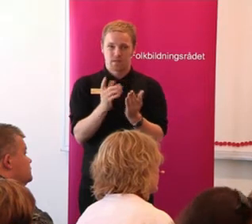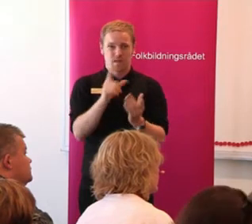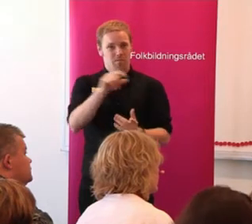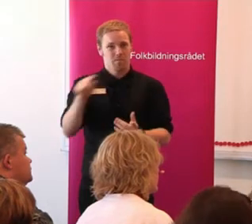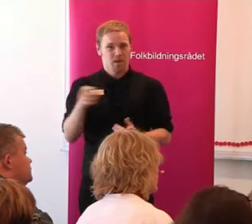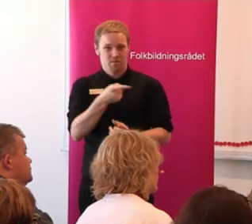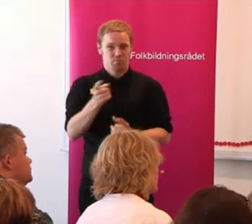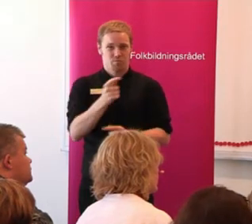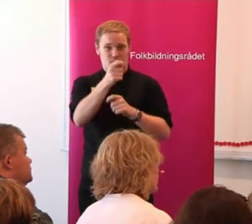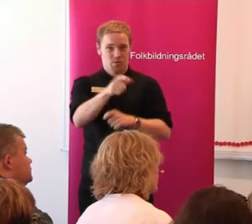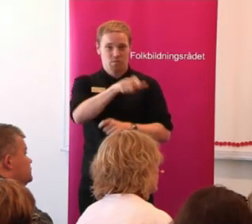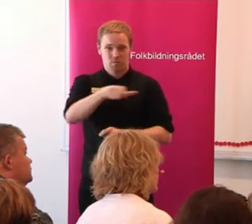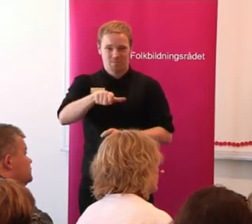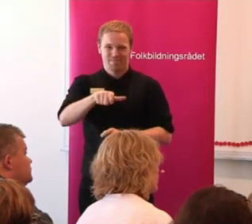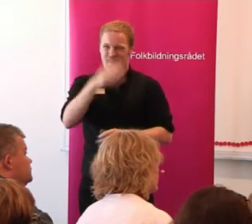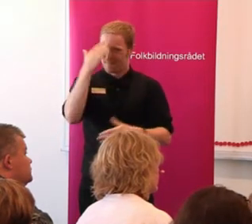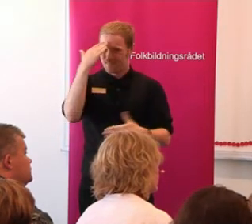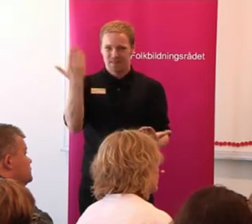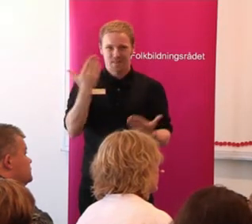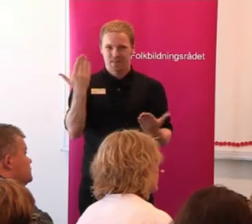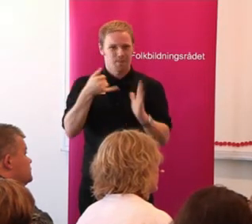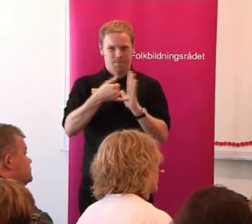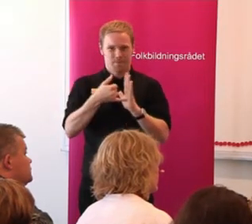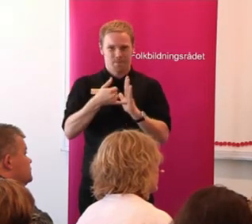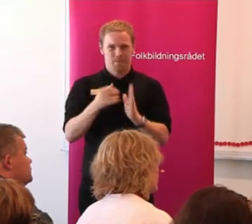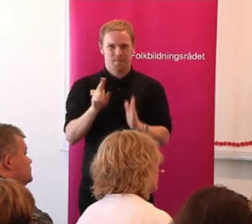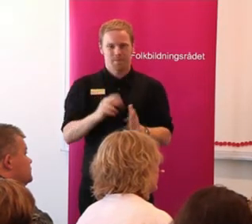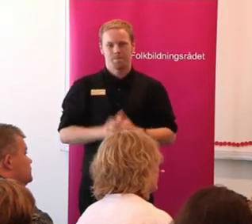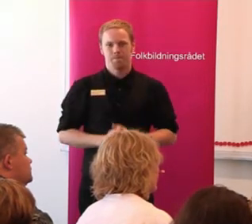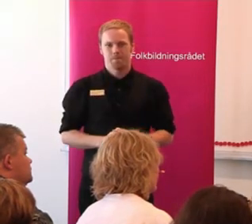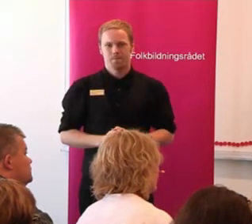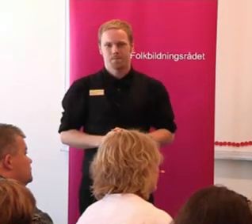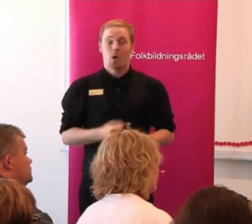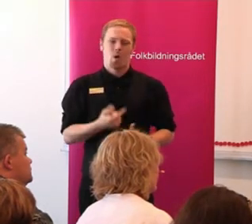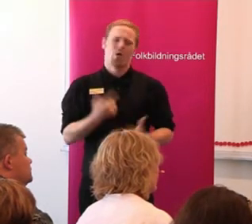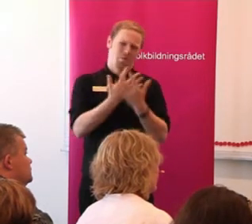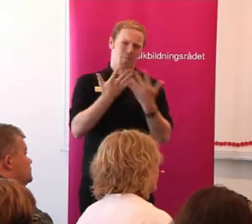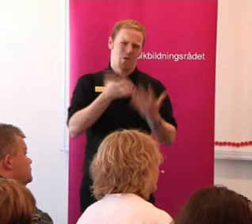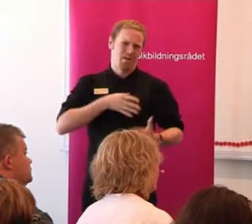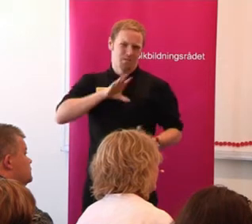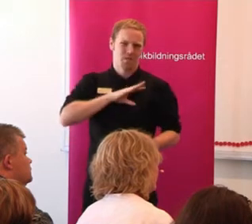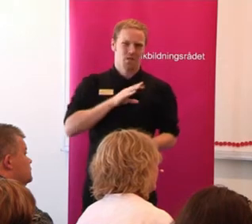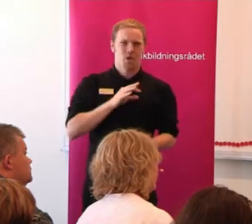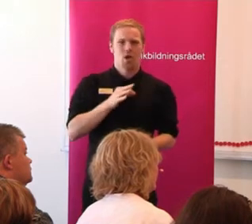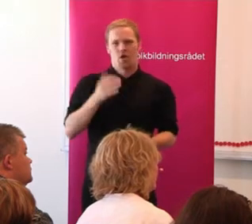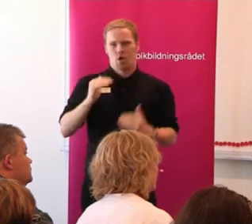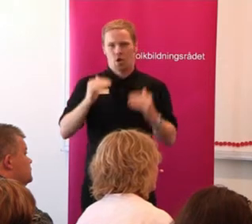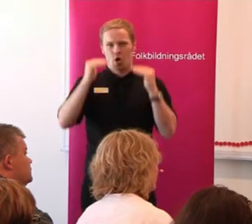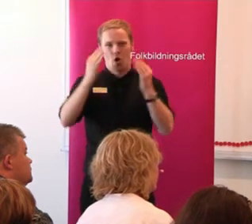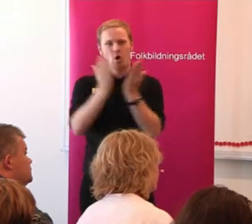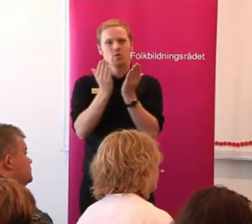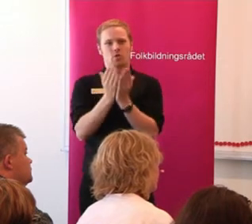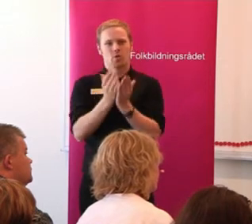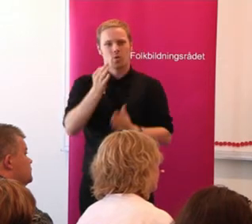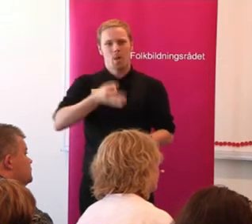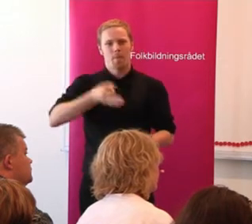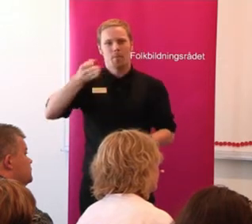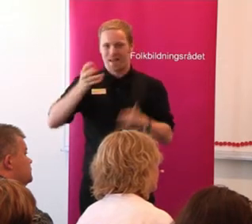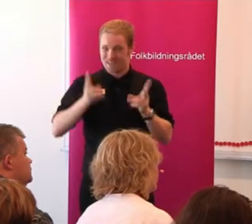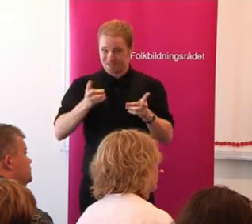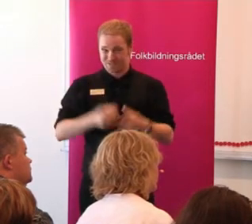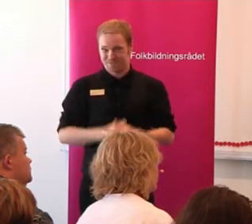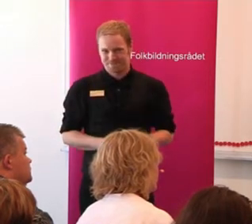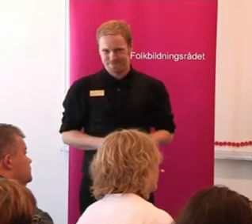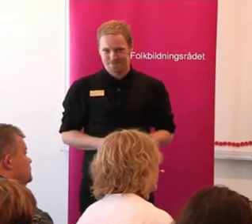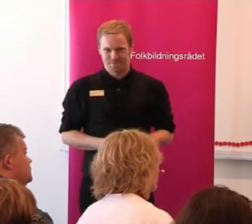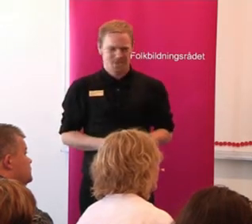vad det går ut på. Mm. Sen efterfrågar de högskolepoäng också. Sen så, yeah, kan man fundera över